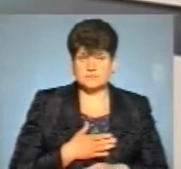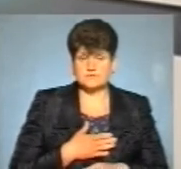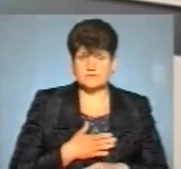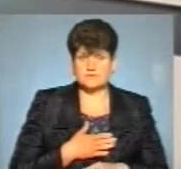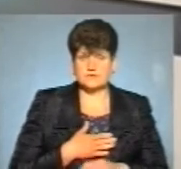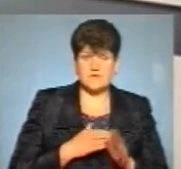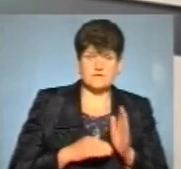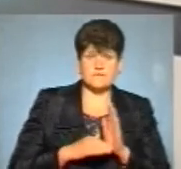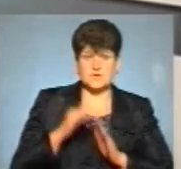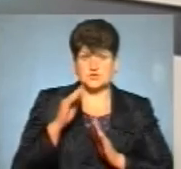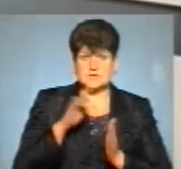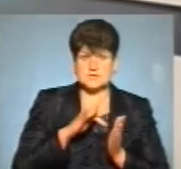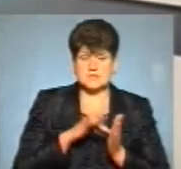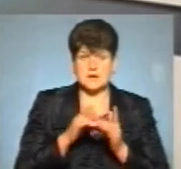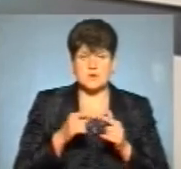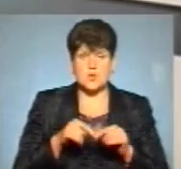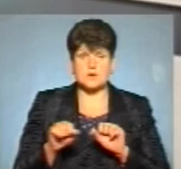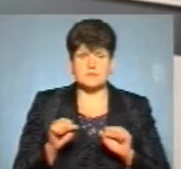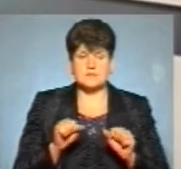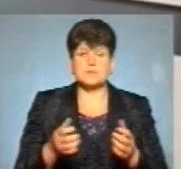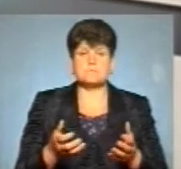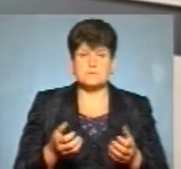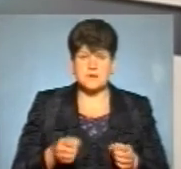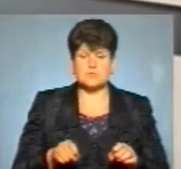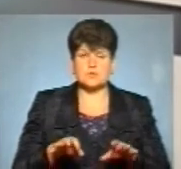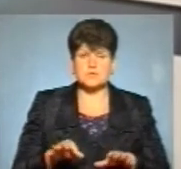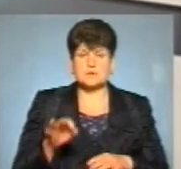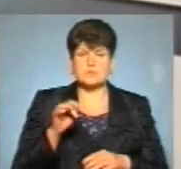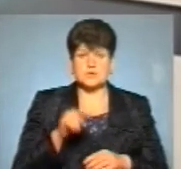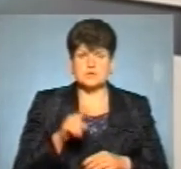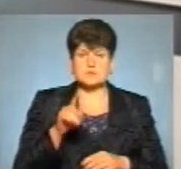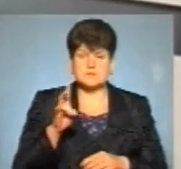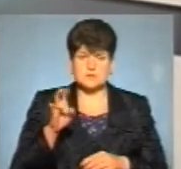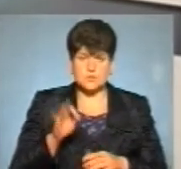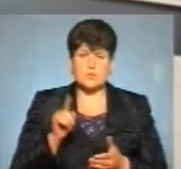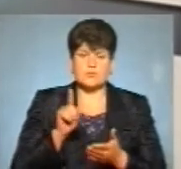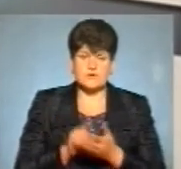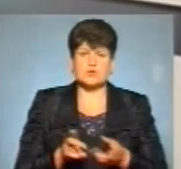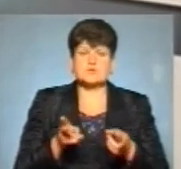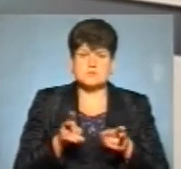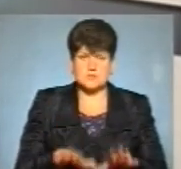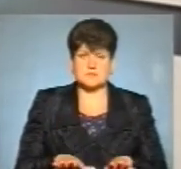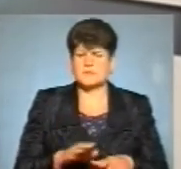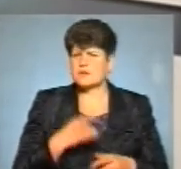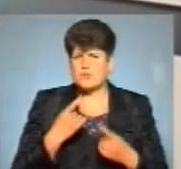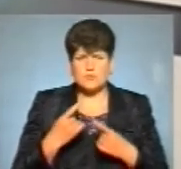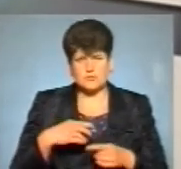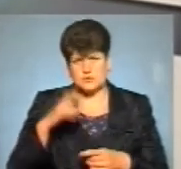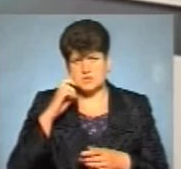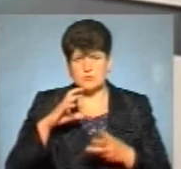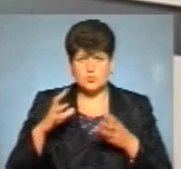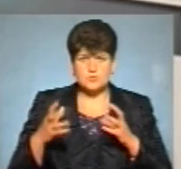наші вищі центральні органи влади таки приймуть рішення про те, що ЗНО повинно залишитися. Ми не говоримо про державну